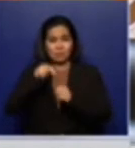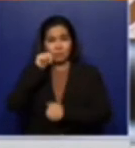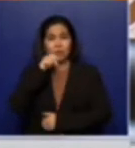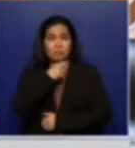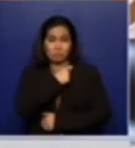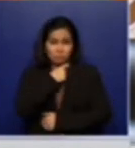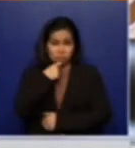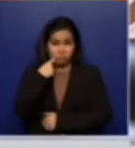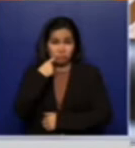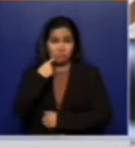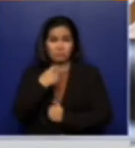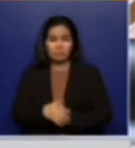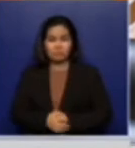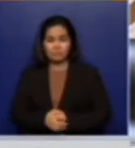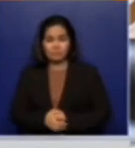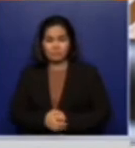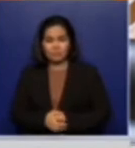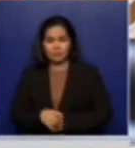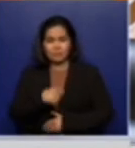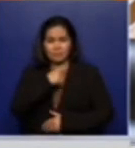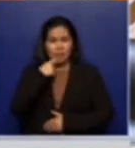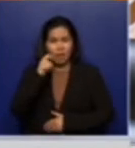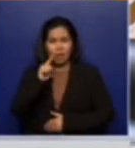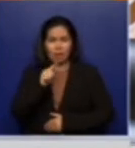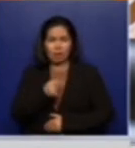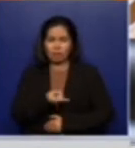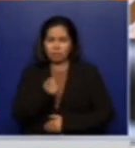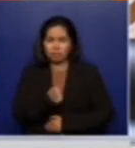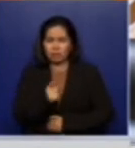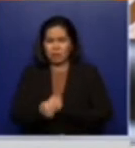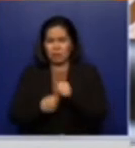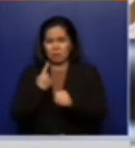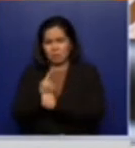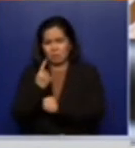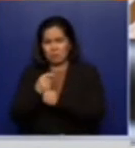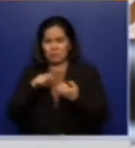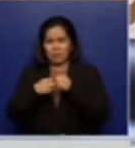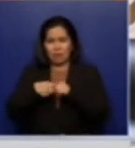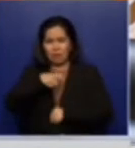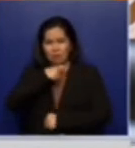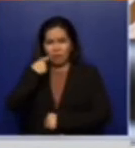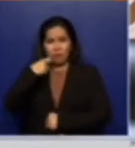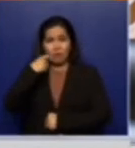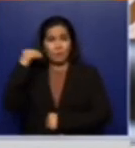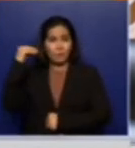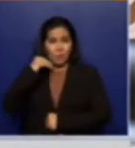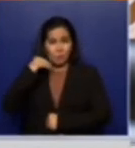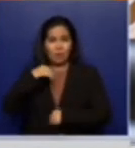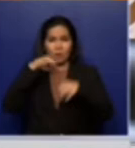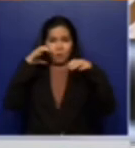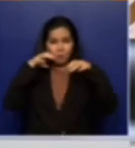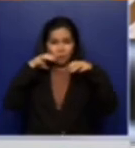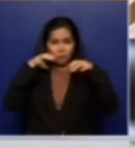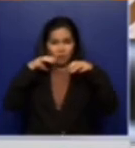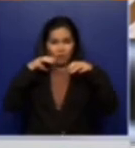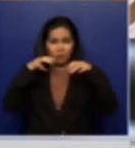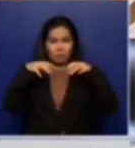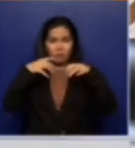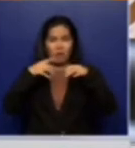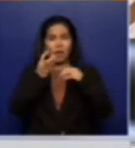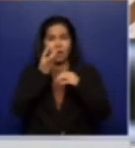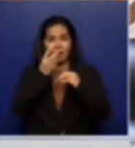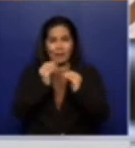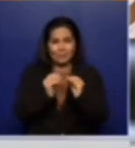มันแล้งแบบแล้งซ้ำซากนี่แหละครับท่านประธานแล้งแล้วแล้งอีกบางที่ฝนมาทุกวันนี้ข้าวกล้